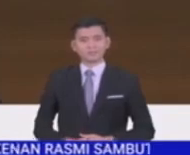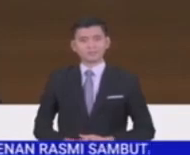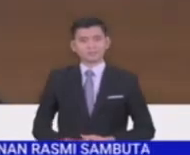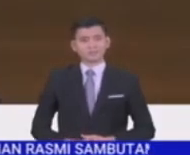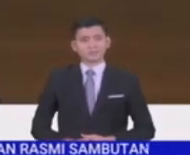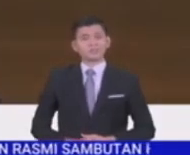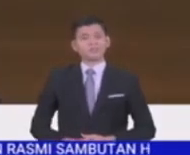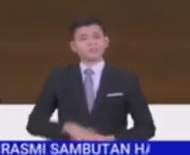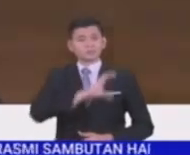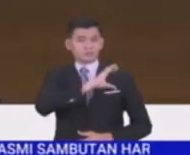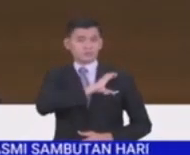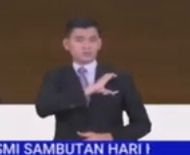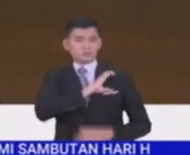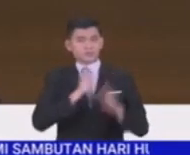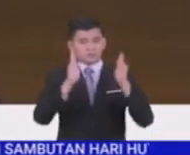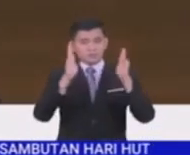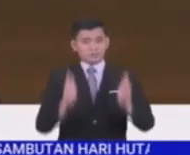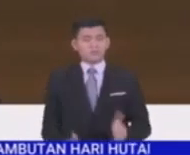Anggota PDRM